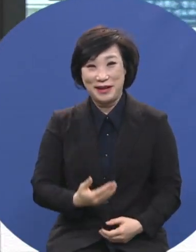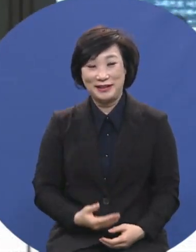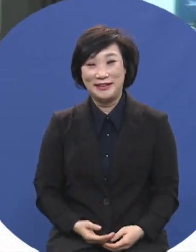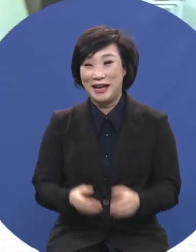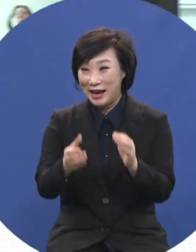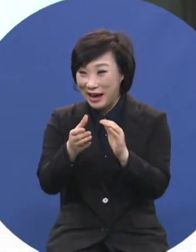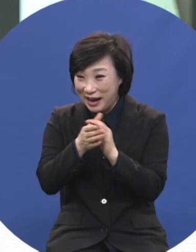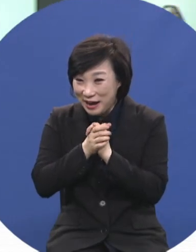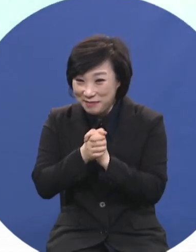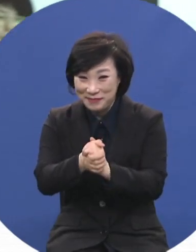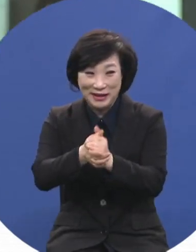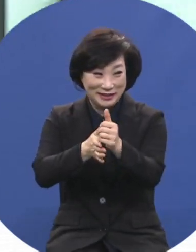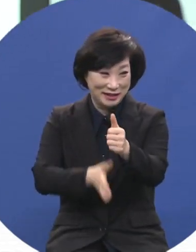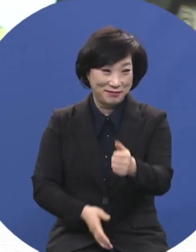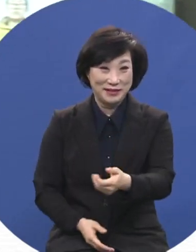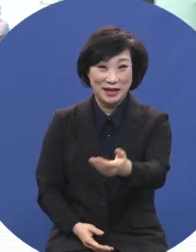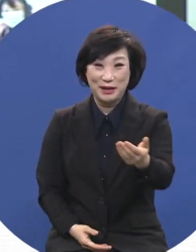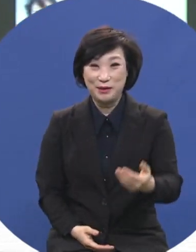아멘 합시다.